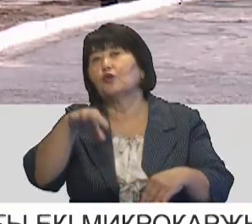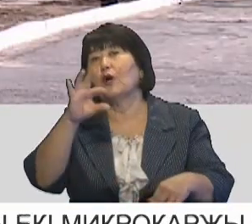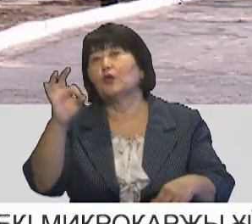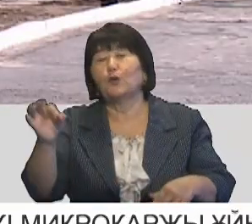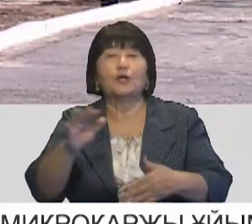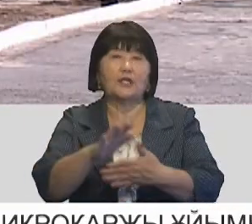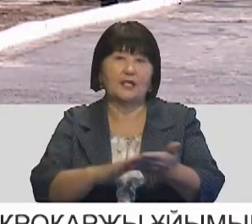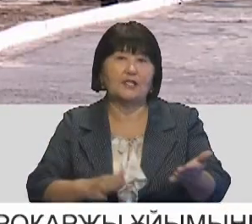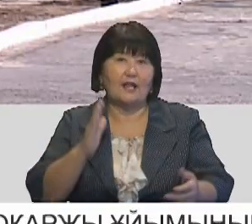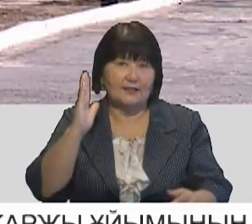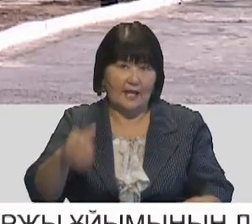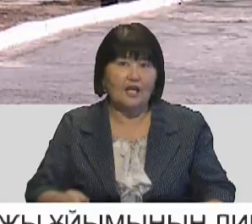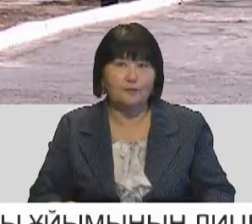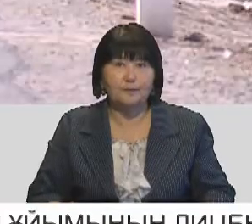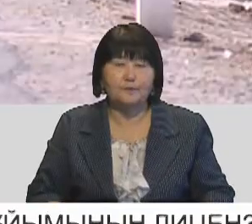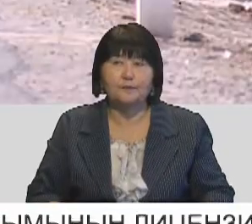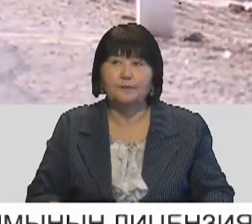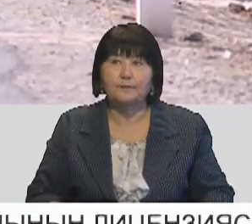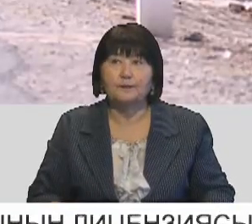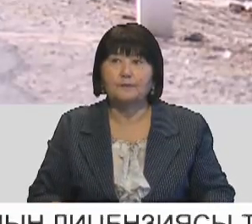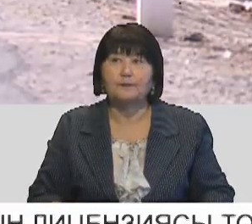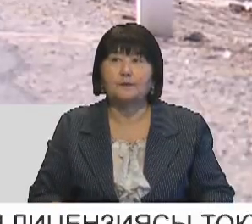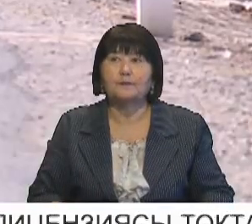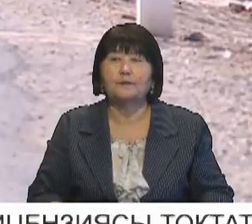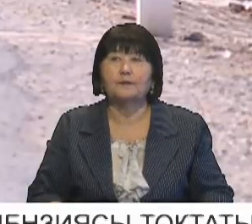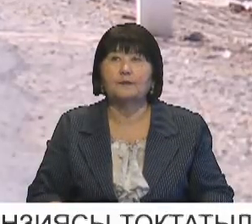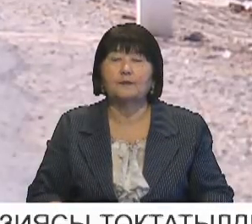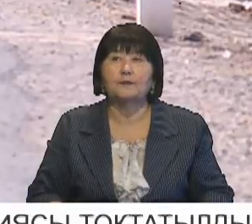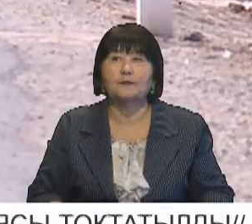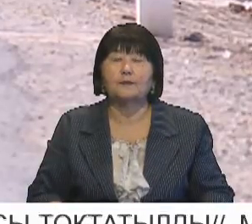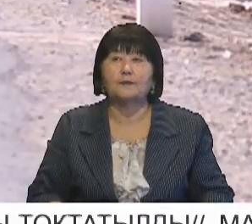жалғасады. Дәулетхан Мұратұлы, Санжар Мансұр, Шапағат Жаппасбай, Қызылорда телеарнасы.